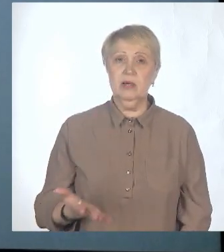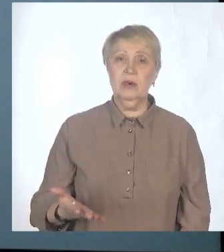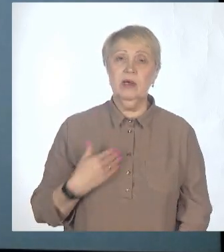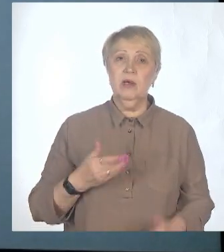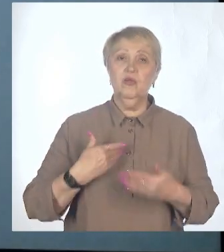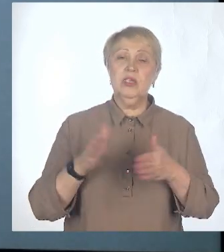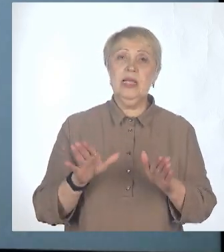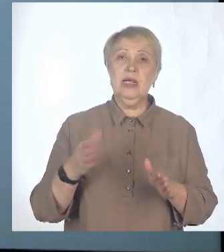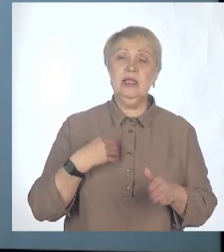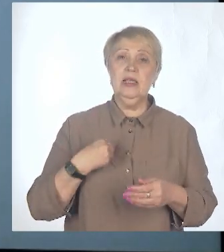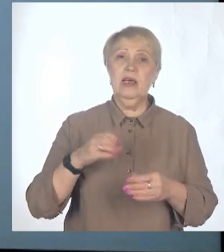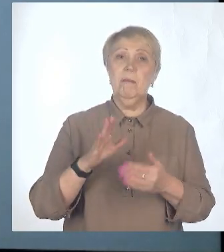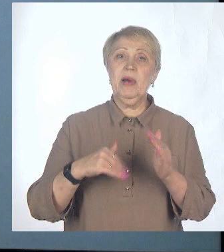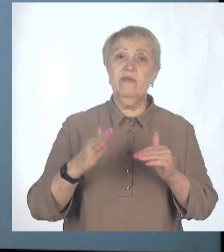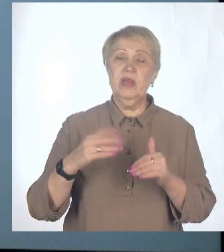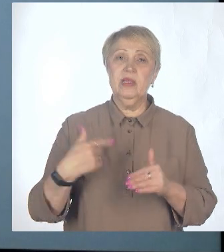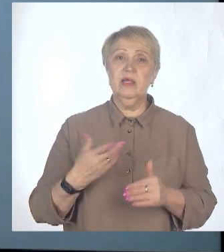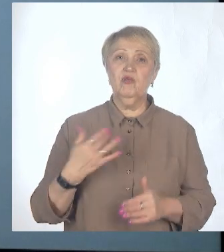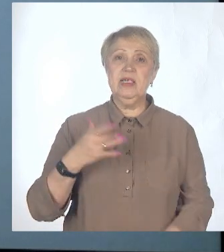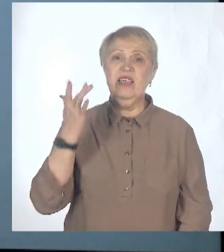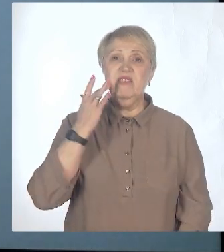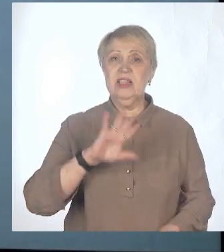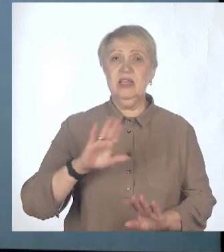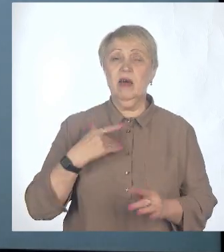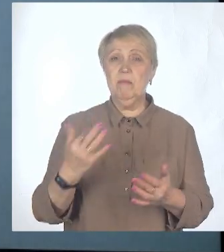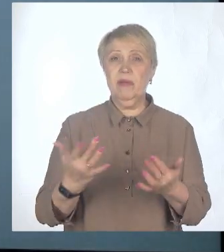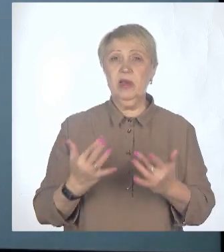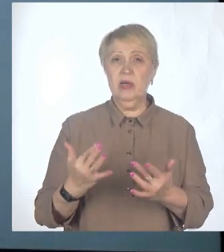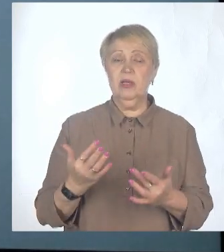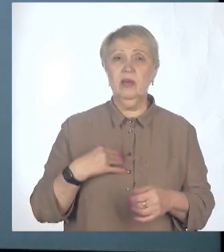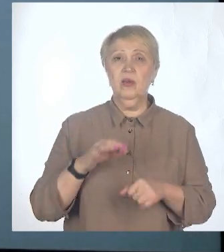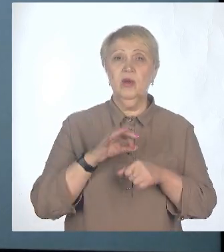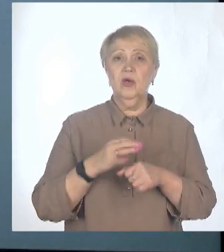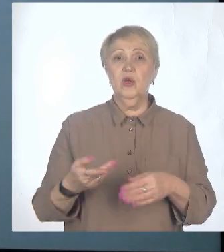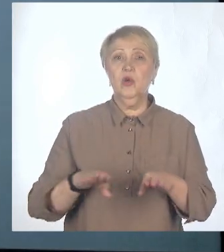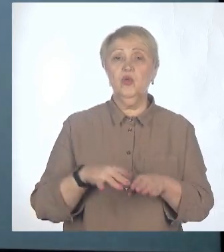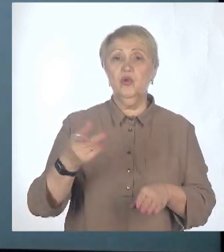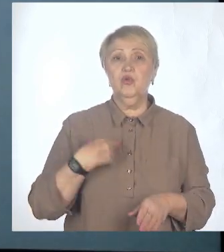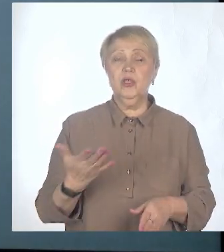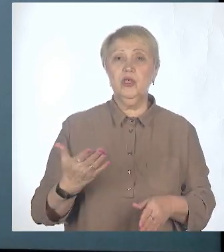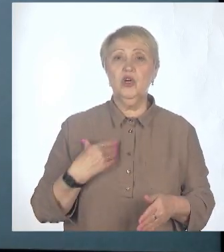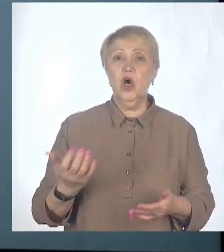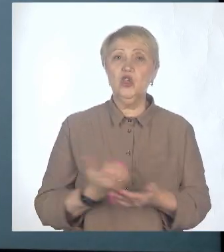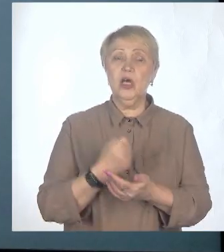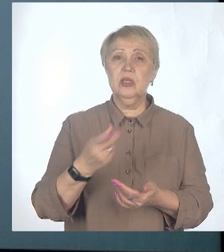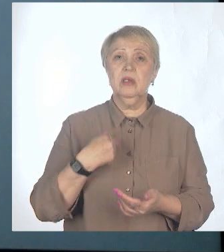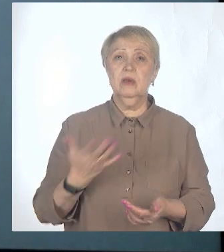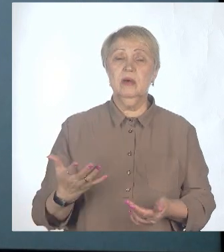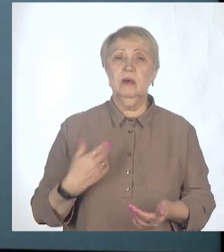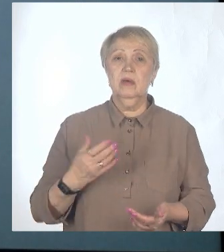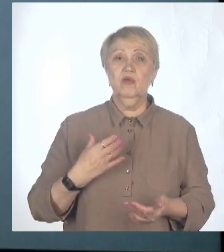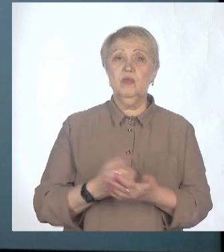не особенно их привлекают, ну не всегда их привлекают. И тут, конечно, шансов получить хорошую должность без